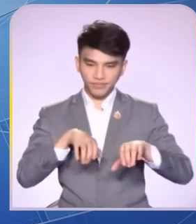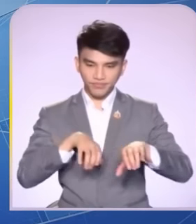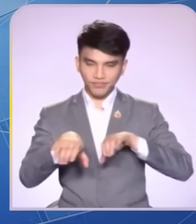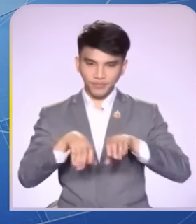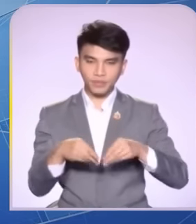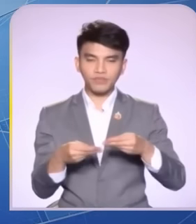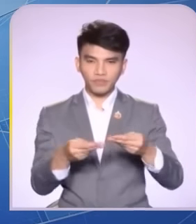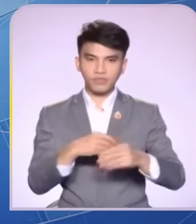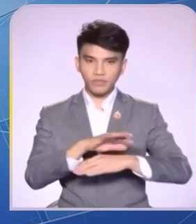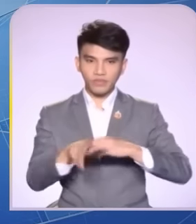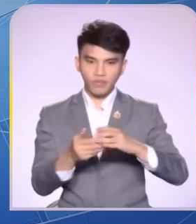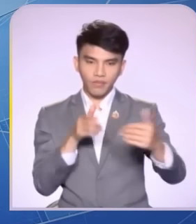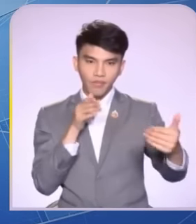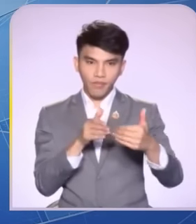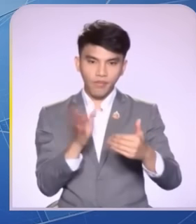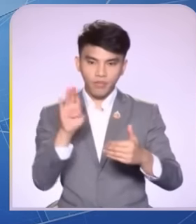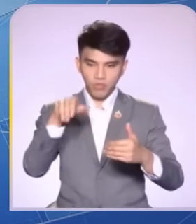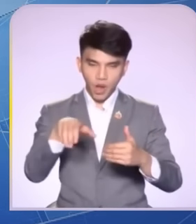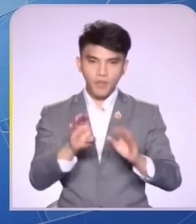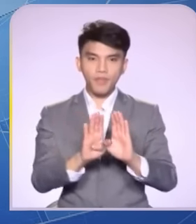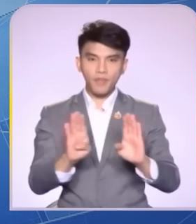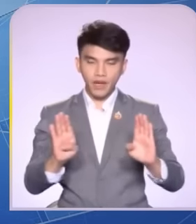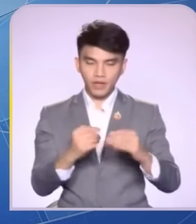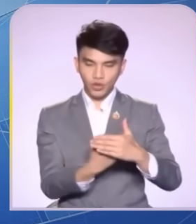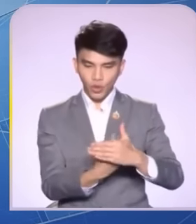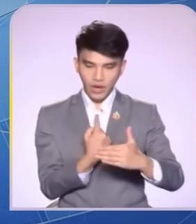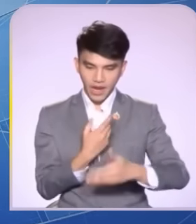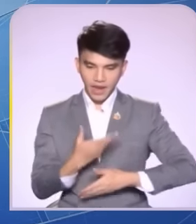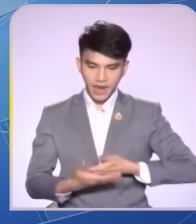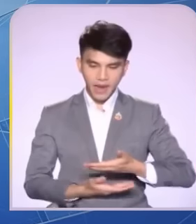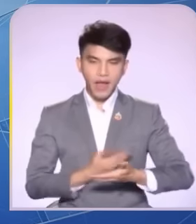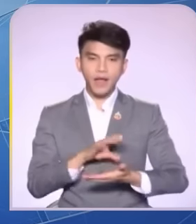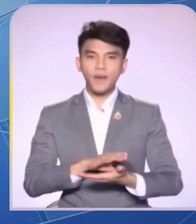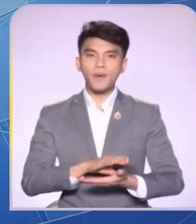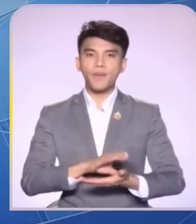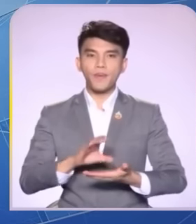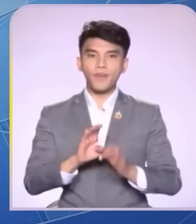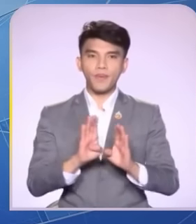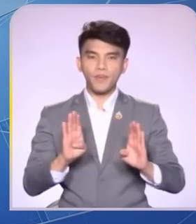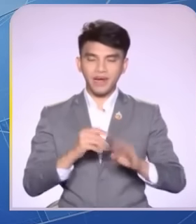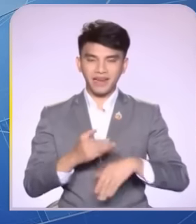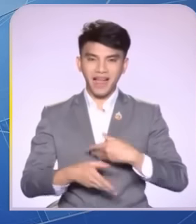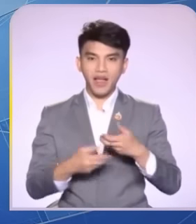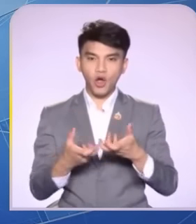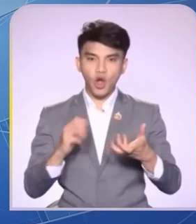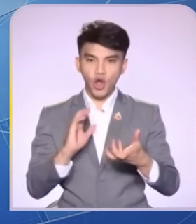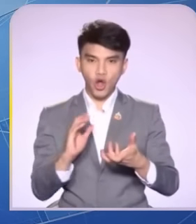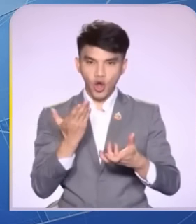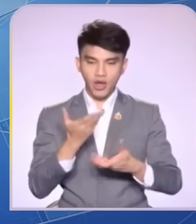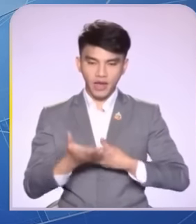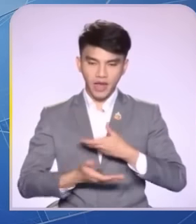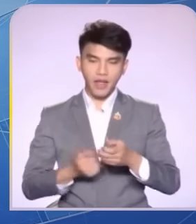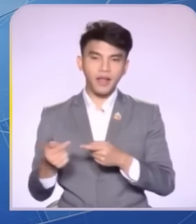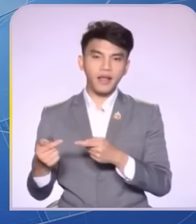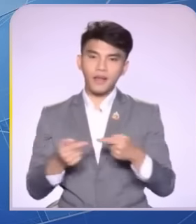สินค้าให้กับลูกค้าโดยตรงบริษัทมีการเปิดตัวแทนจำหน่ายซึ่งต้องลงทุนในการเปิดบินสินค้าเพื่อนำไปขาย